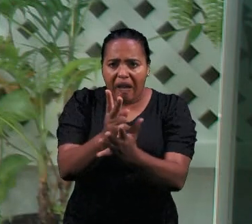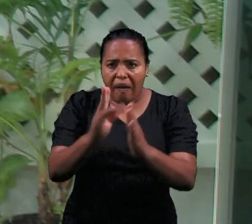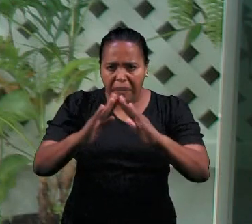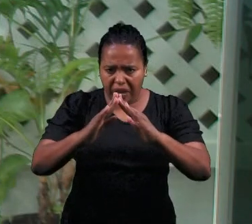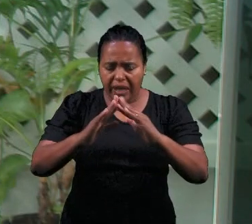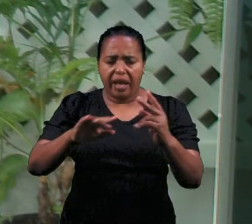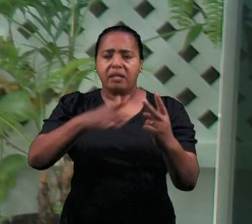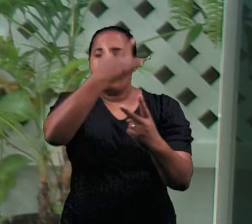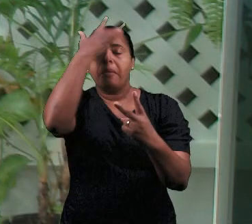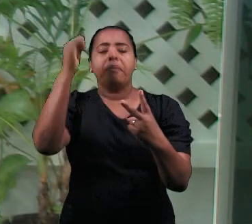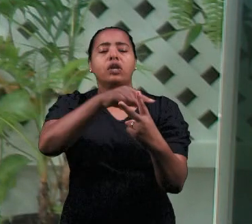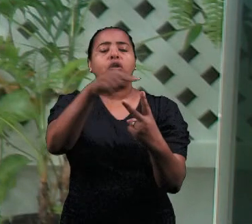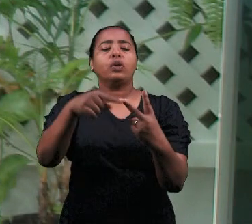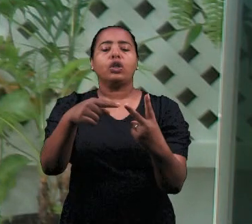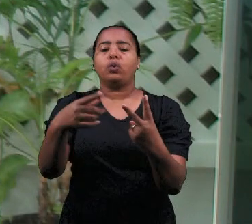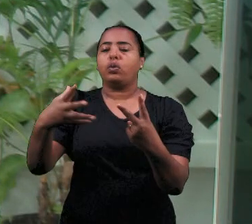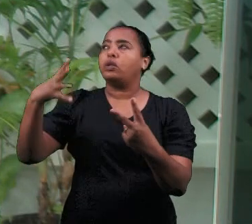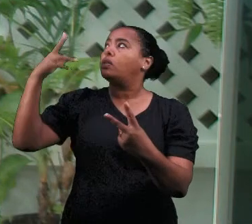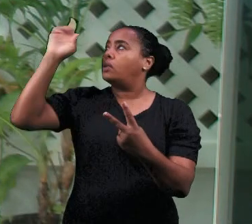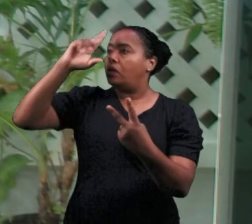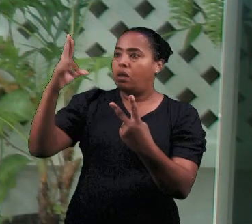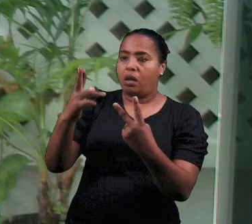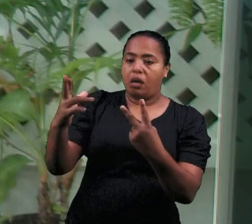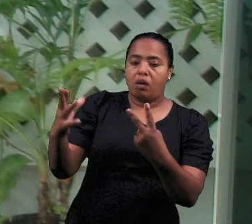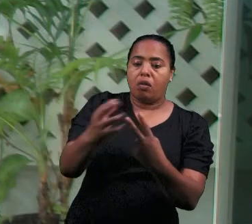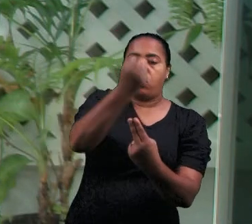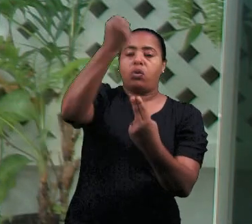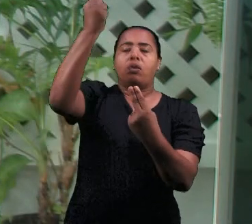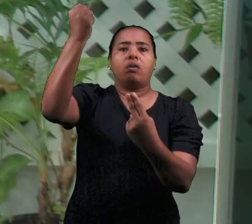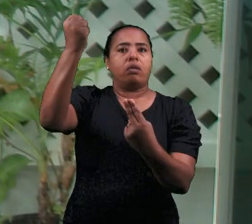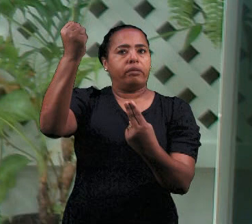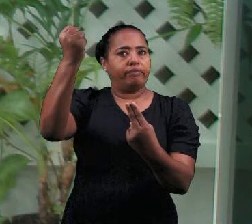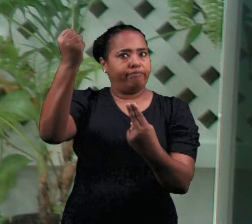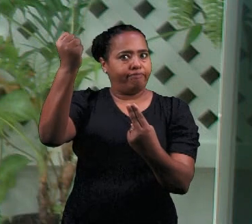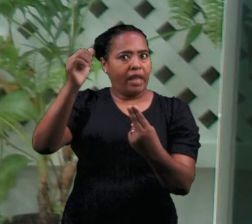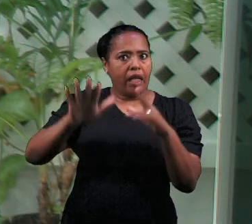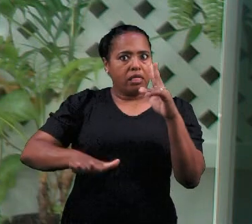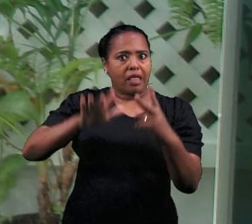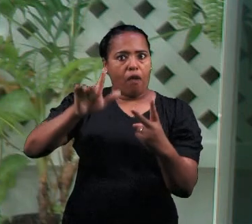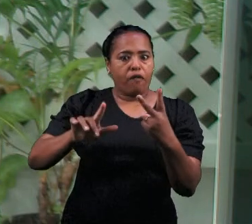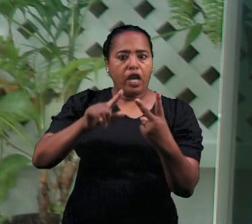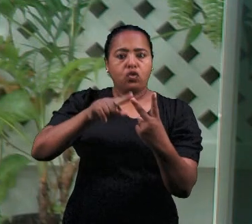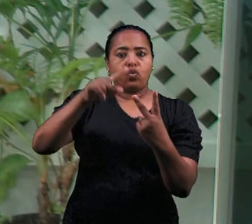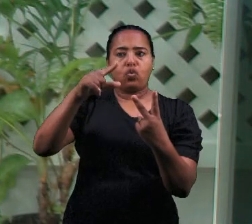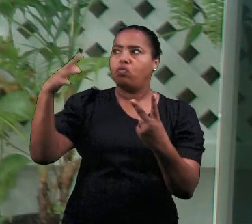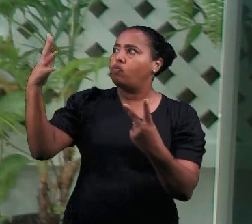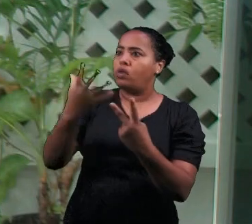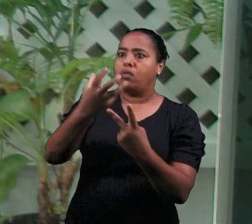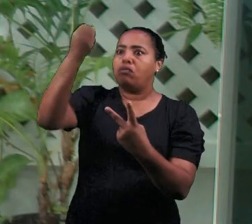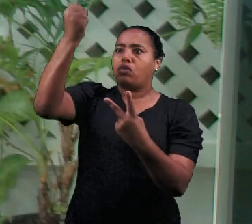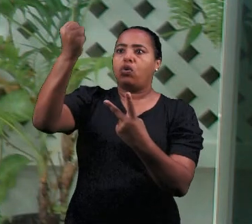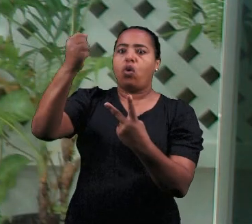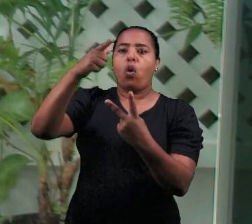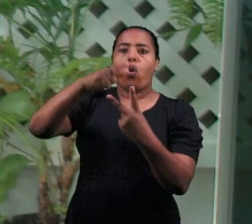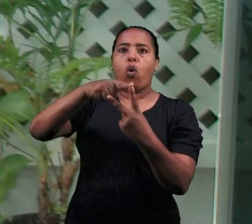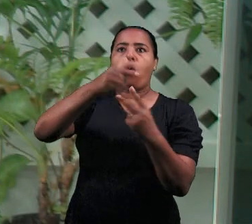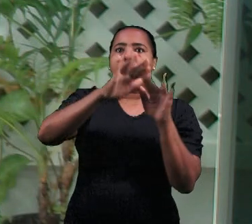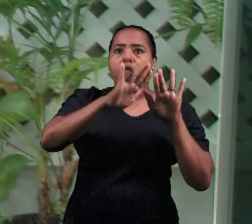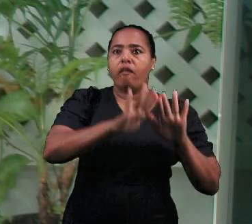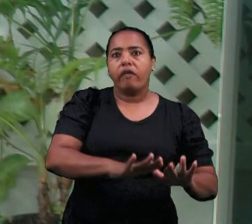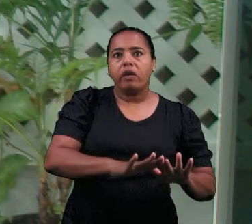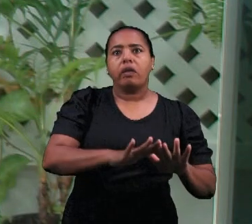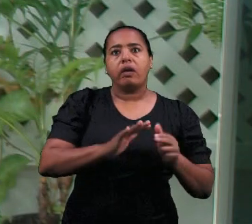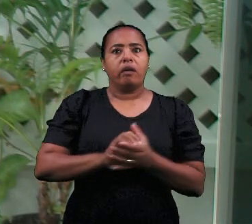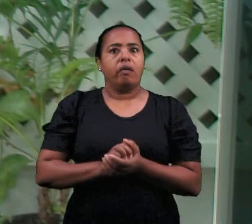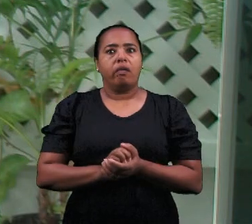l'autre sera laissé. Ce ne veut pas dire que dans une même maison, il y a deux personnes, un sera amené et l'autre